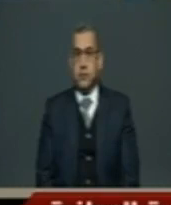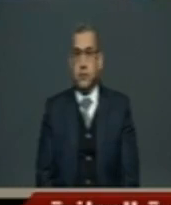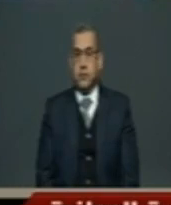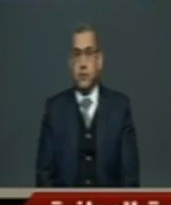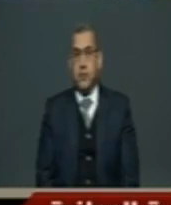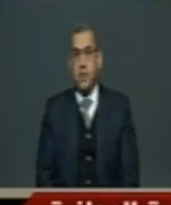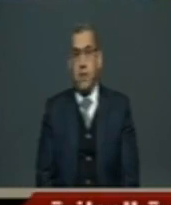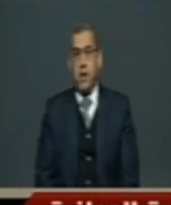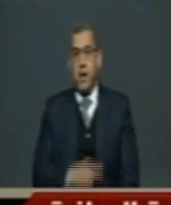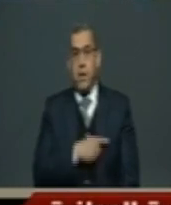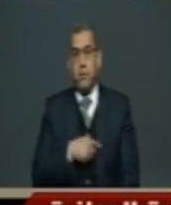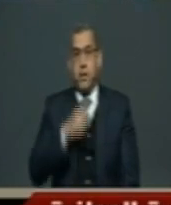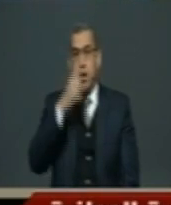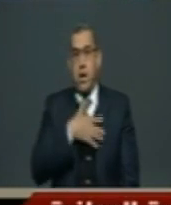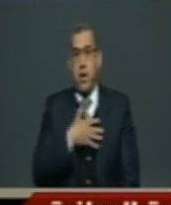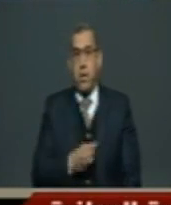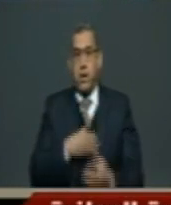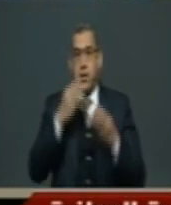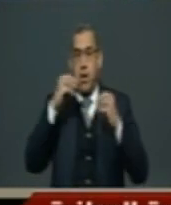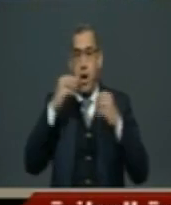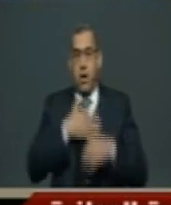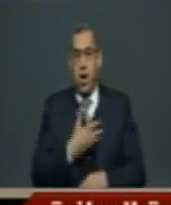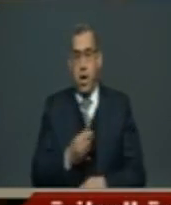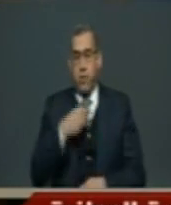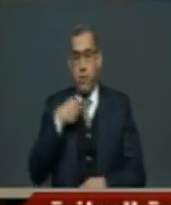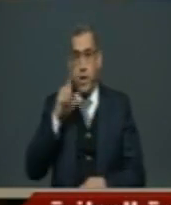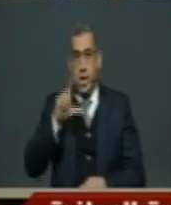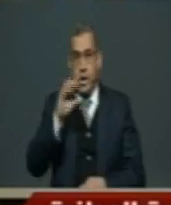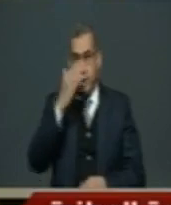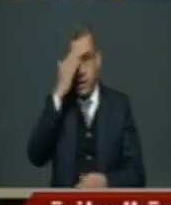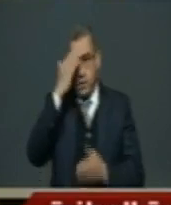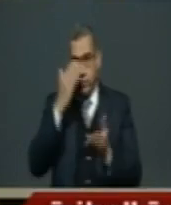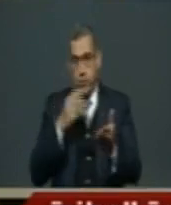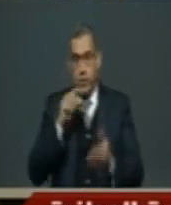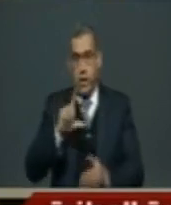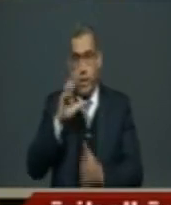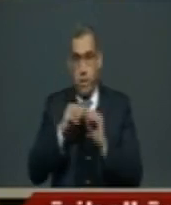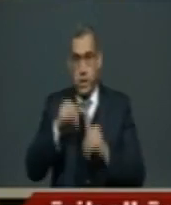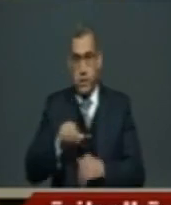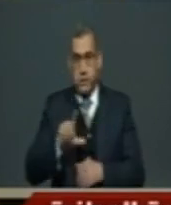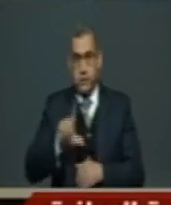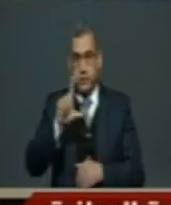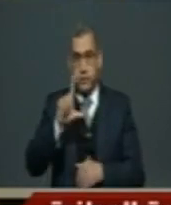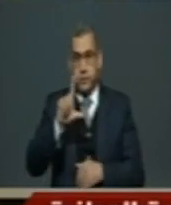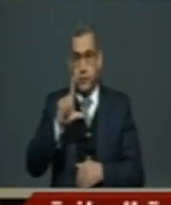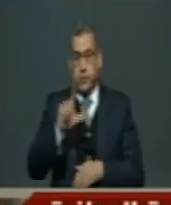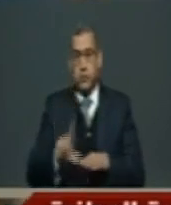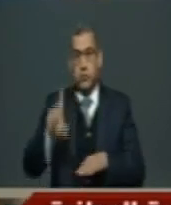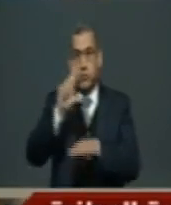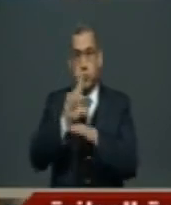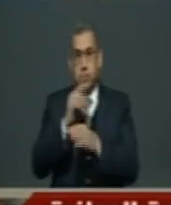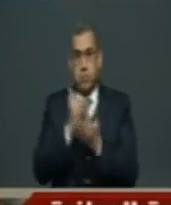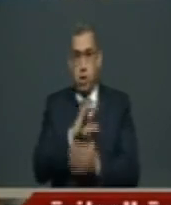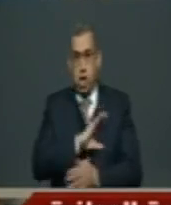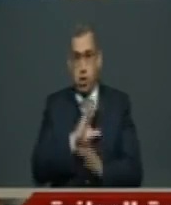بسم الله الرحمن الرحيم. سيادة الرئيس عبد الفتاح السيسي رئيس الجمهورية والقائد الأعلى للقوات